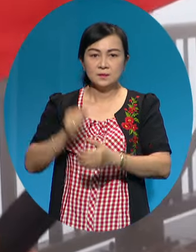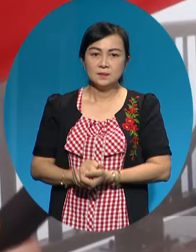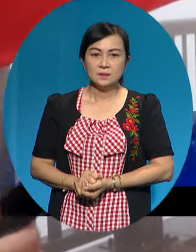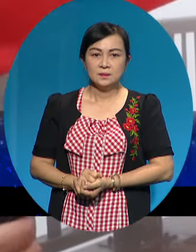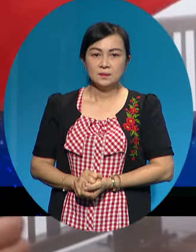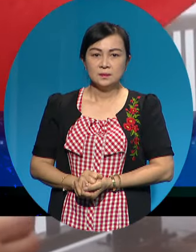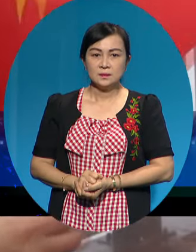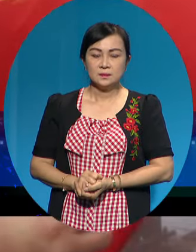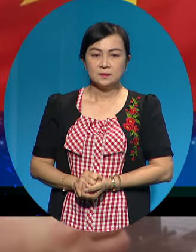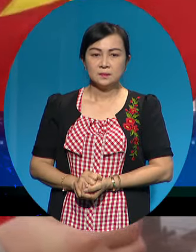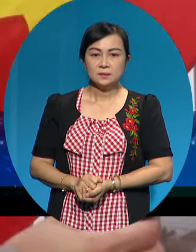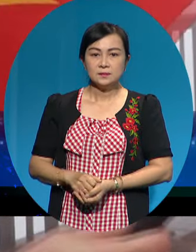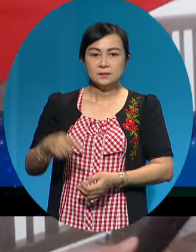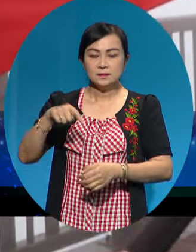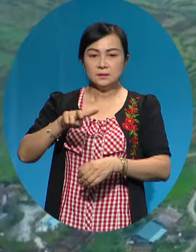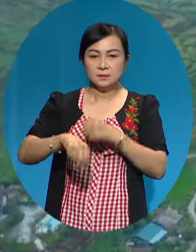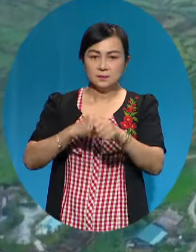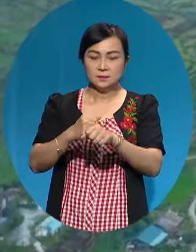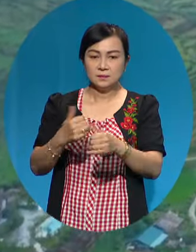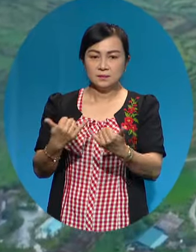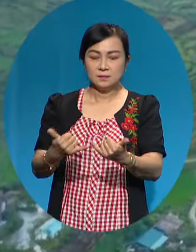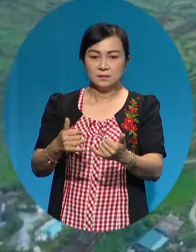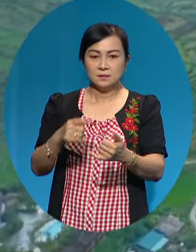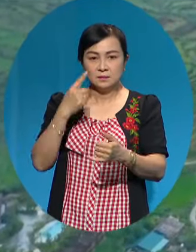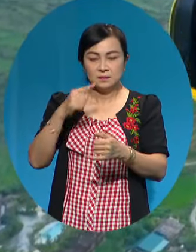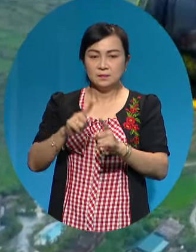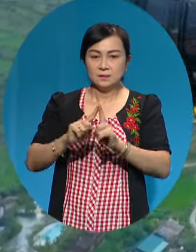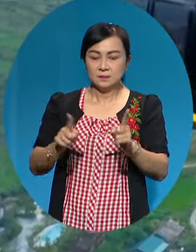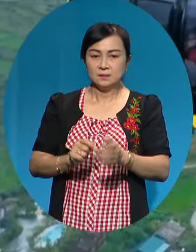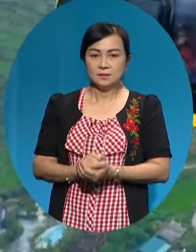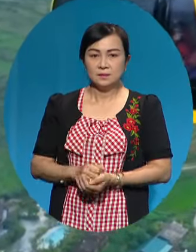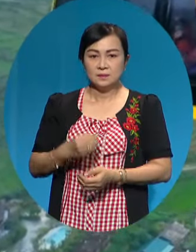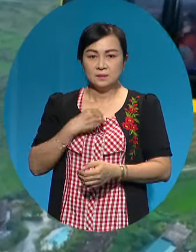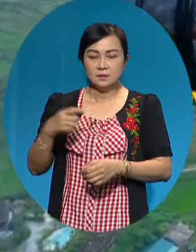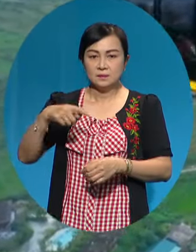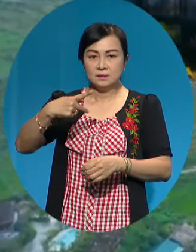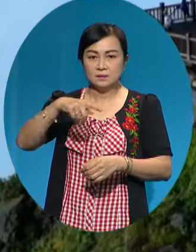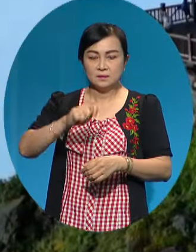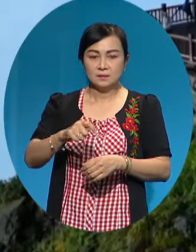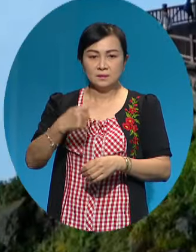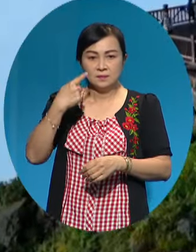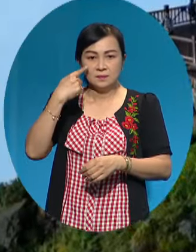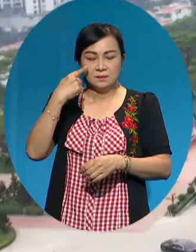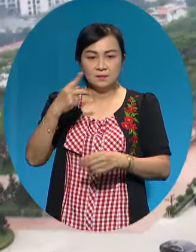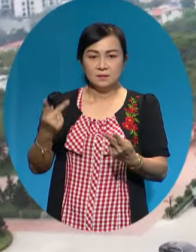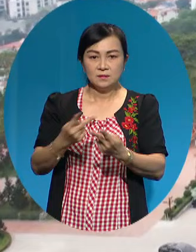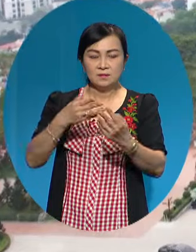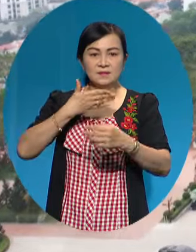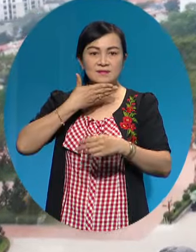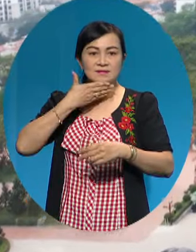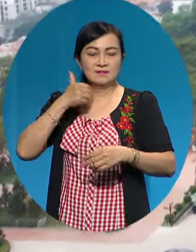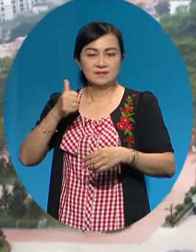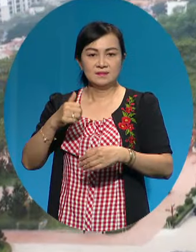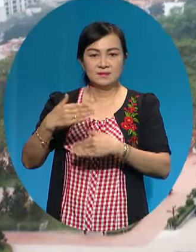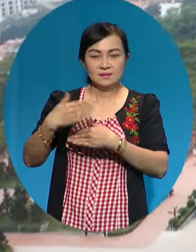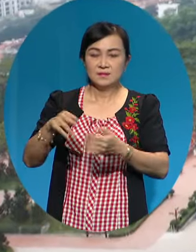nghĩa. Đây thì khoảng cỡ 20 năm rồi, bây giờ lần thứ hai vào đây. Tôi lên đỉnh Phan Xipang tôi cảm thấy là không khí rất tuyệt vời ạ.